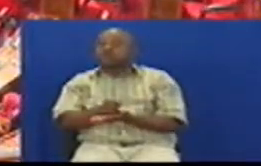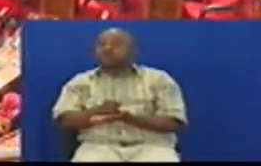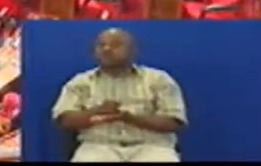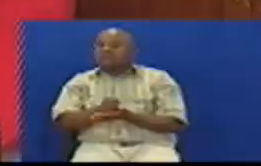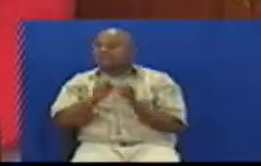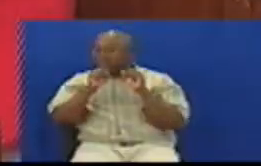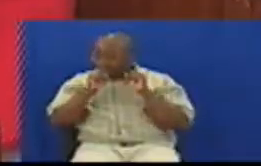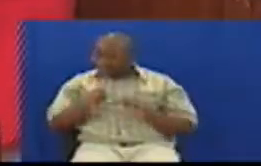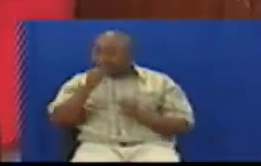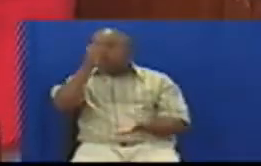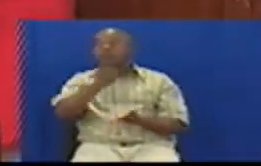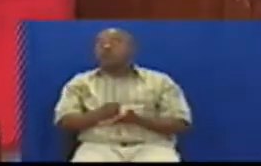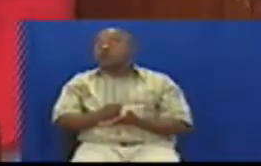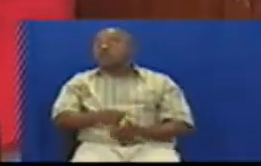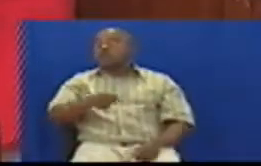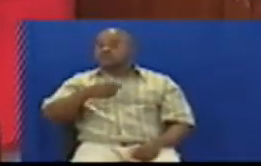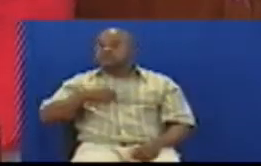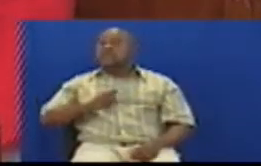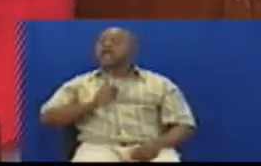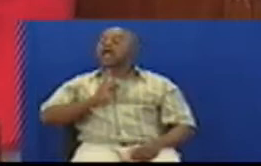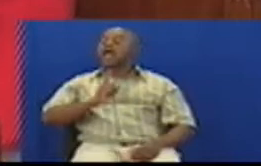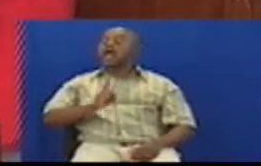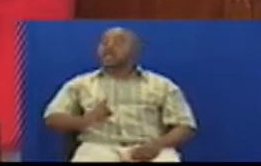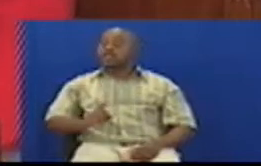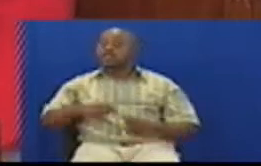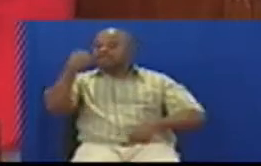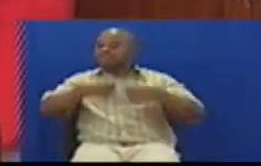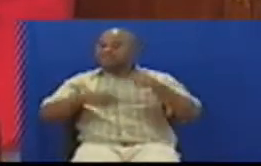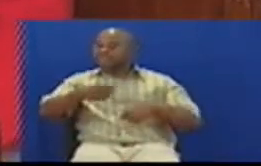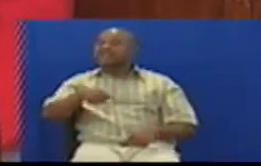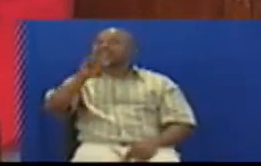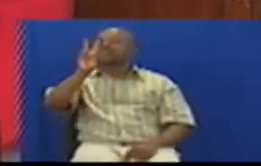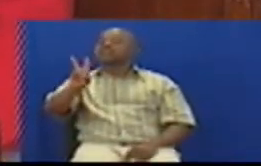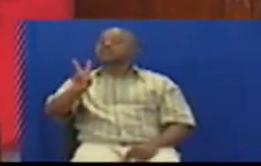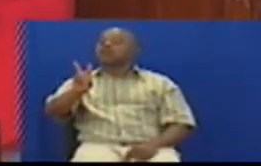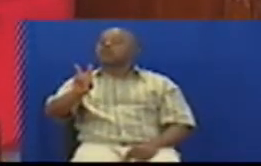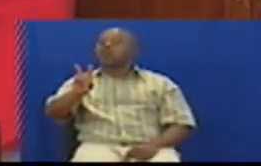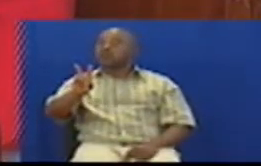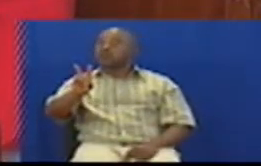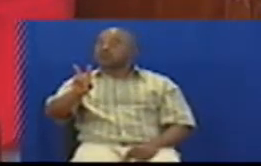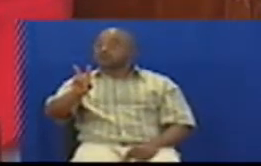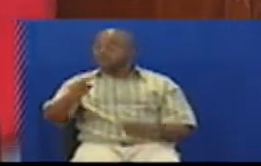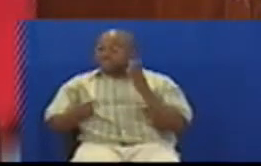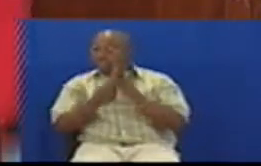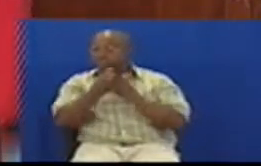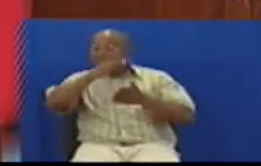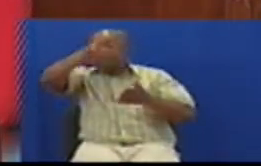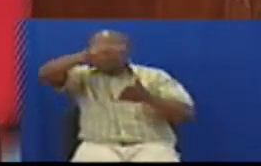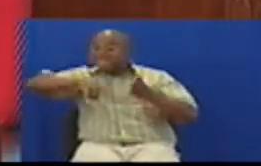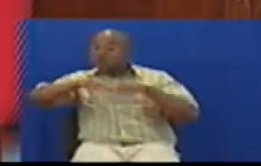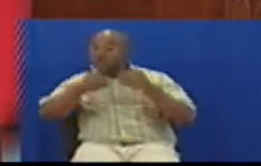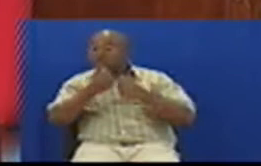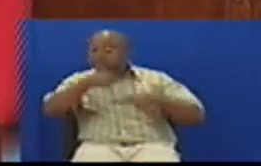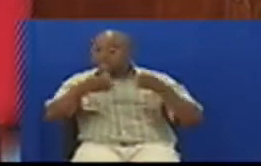Tuamue kwamba tunalaani siasa hizi zinazofanywa na Chadema. Hata kama msajili atachelewa, lakini sisi kama